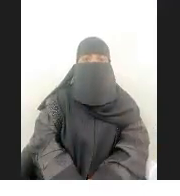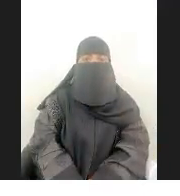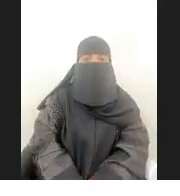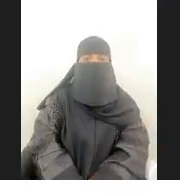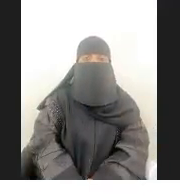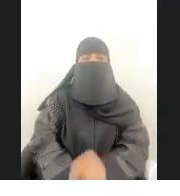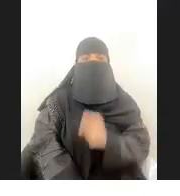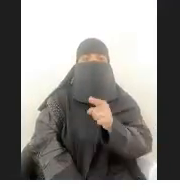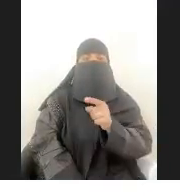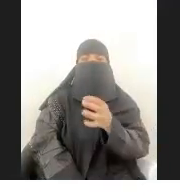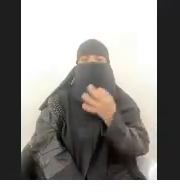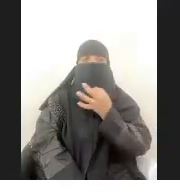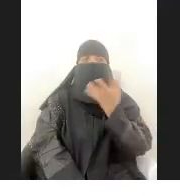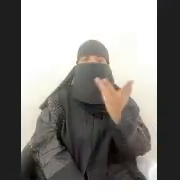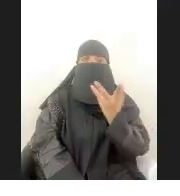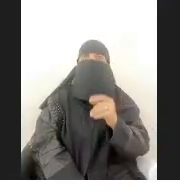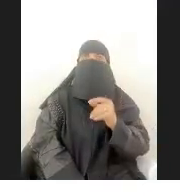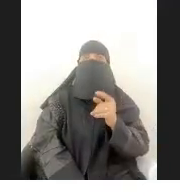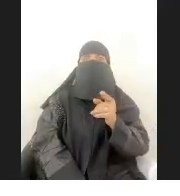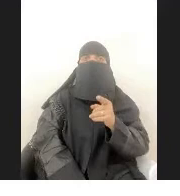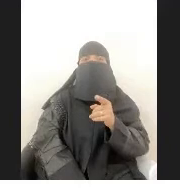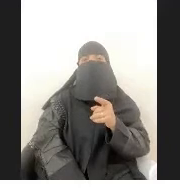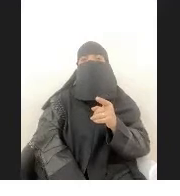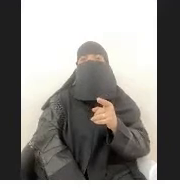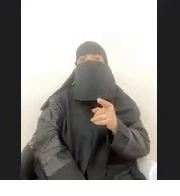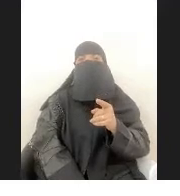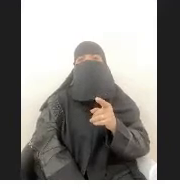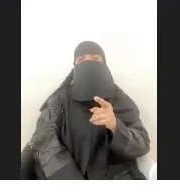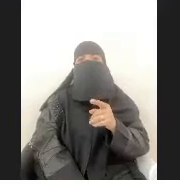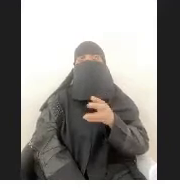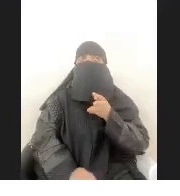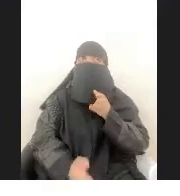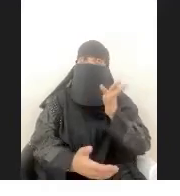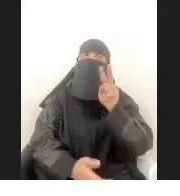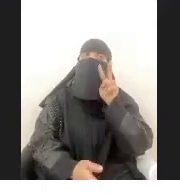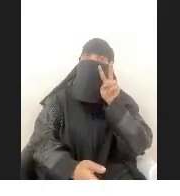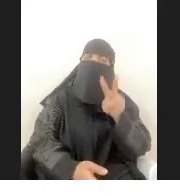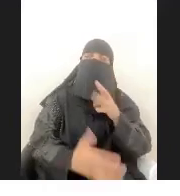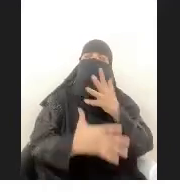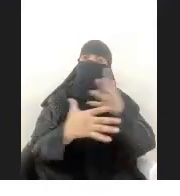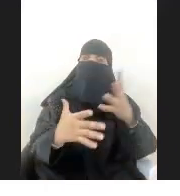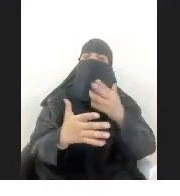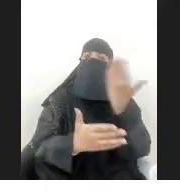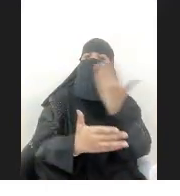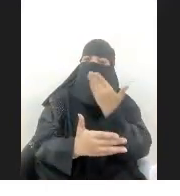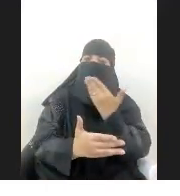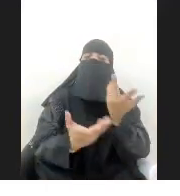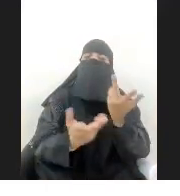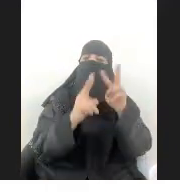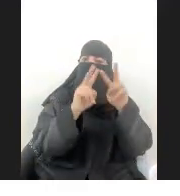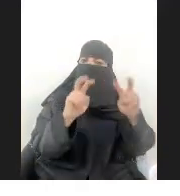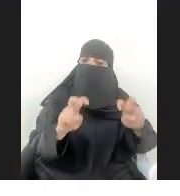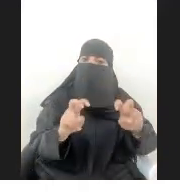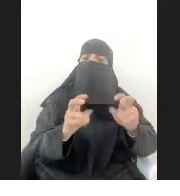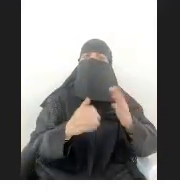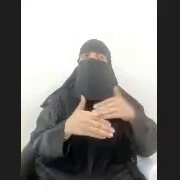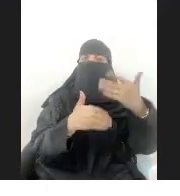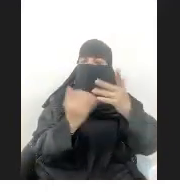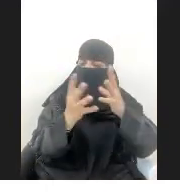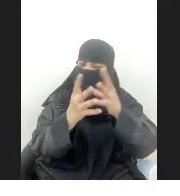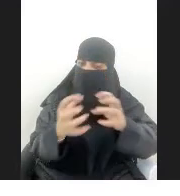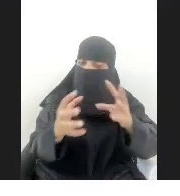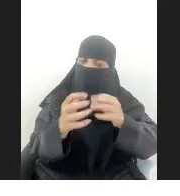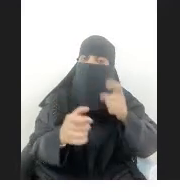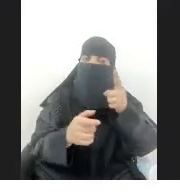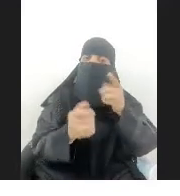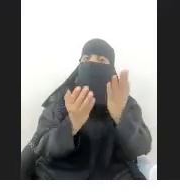راحوا وشافوا كثير من الدراسات اللي اتسوت على التعلم المدمج وطلعوا حللوها هذه الدراسات ونتائجها